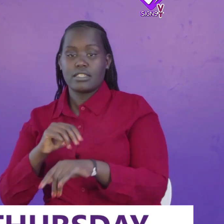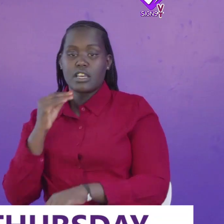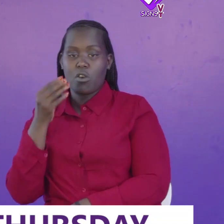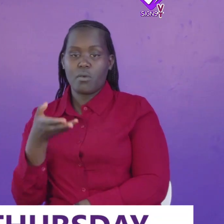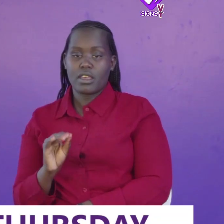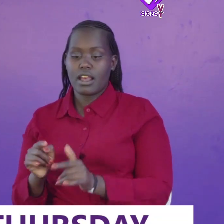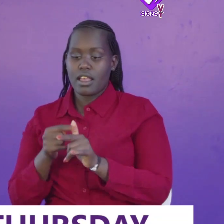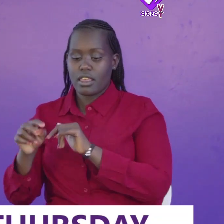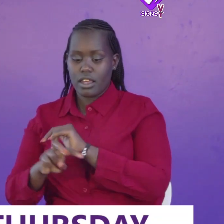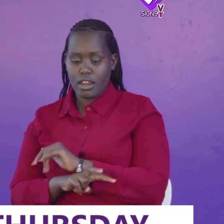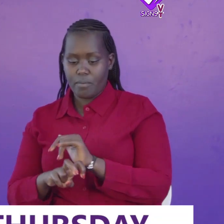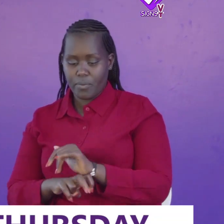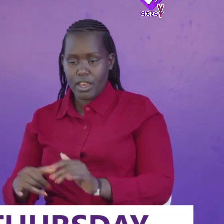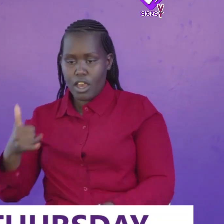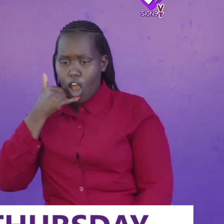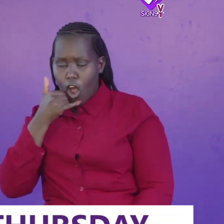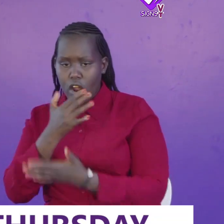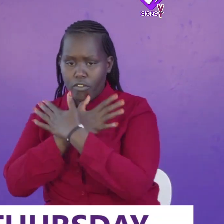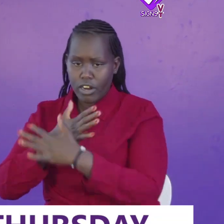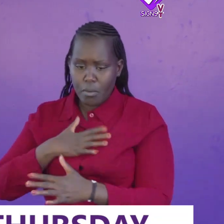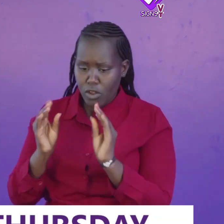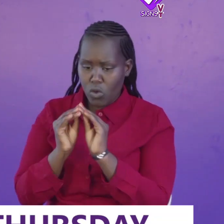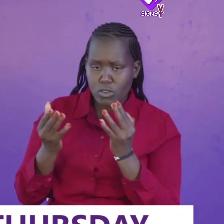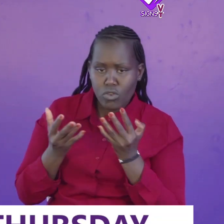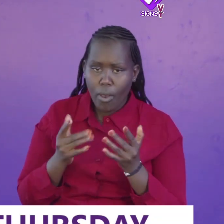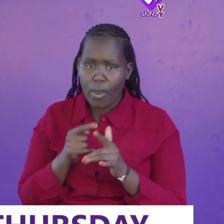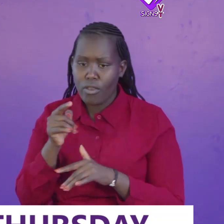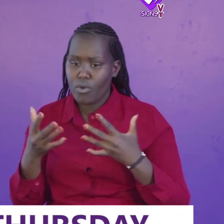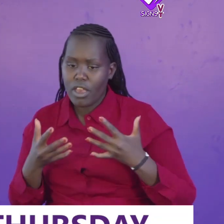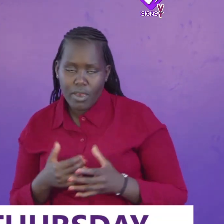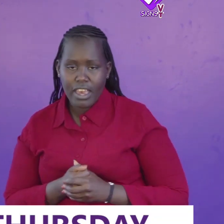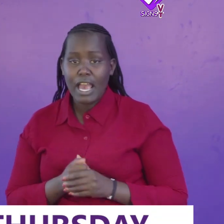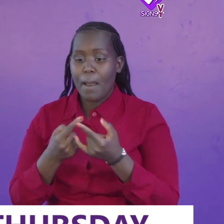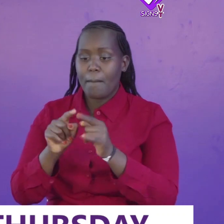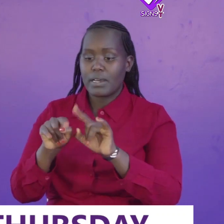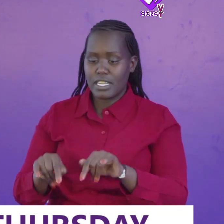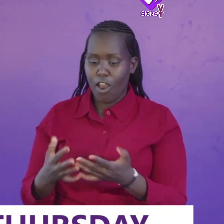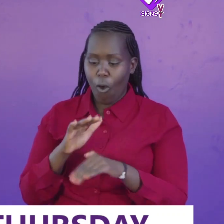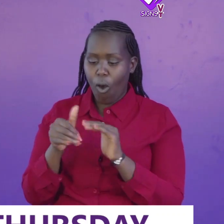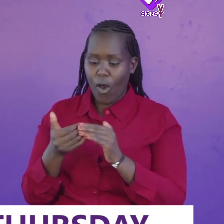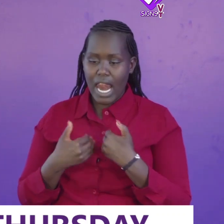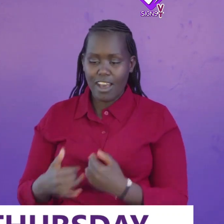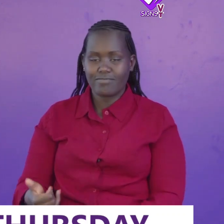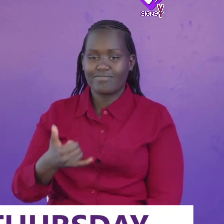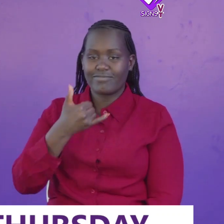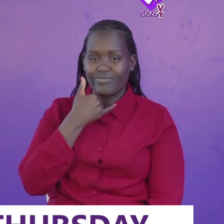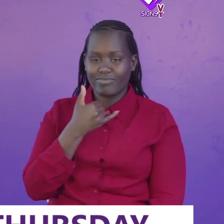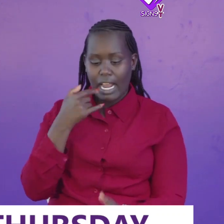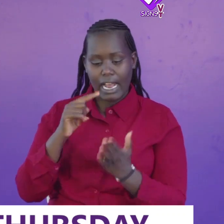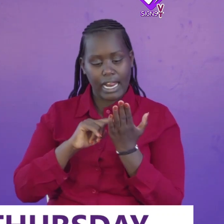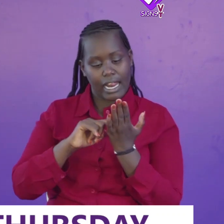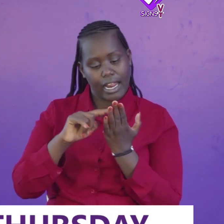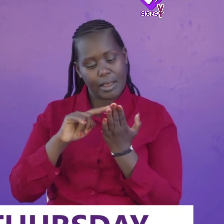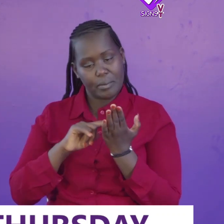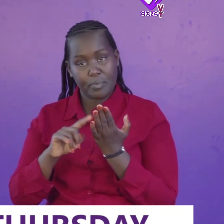hapo na beep my friends. Uko wapi, tutupatane wapi? Uko area. Lakini sasa hizi kila mtu ako na smartphone yake. kuna ule mwenye sasa